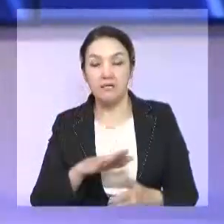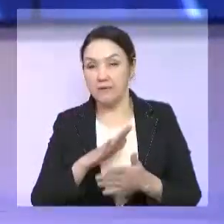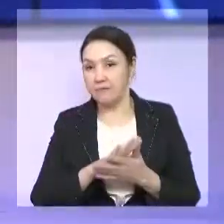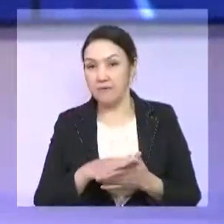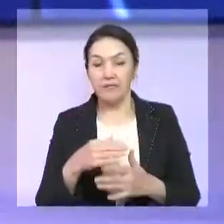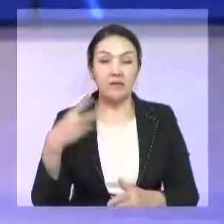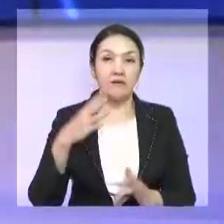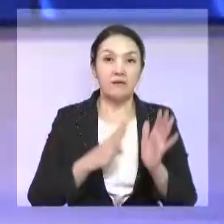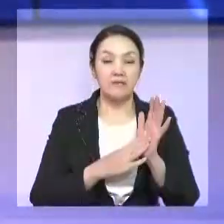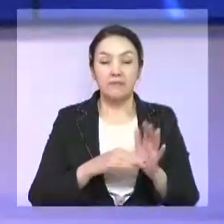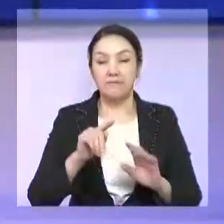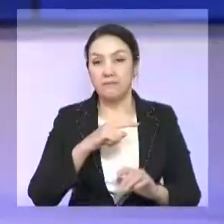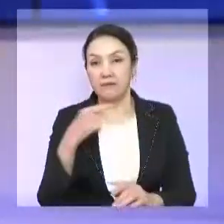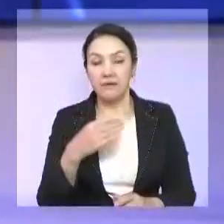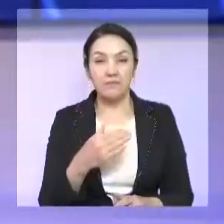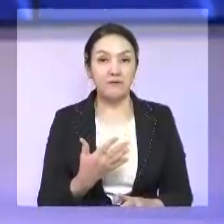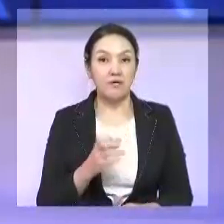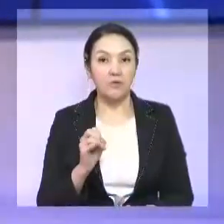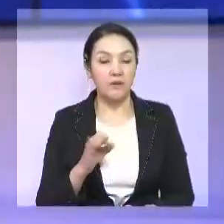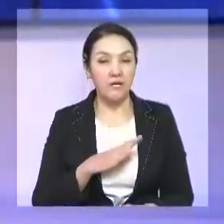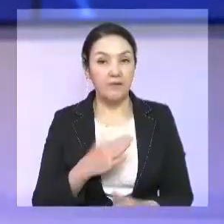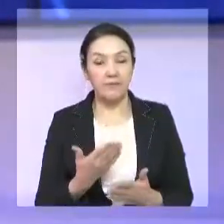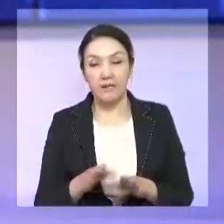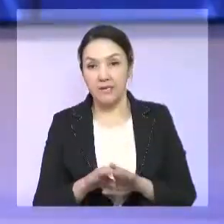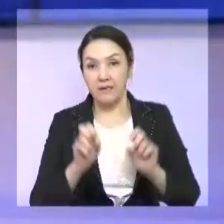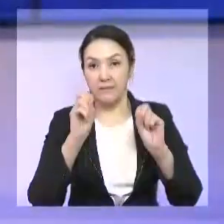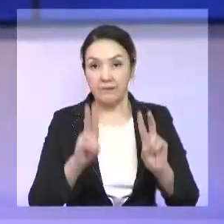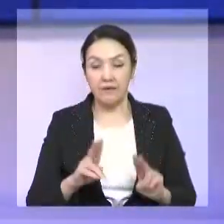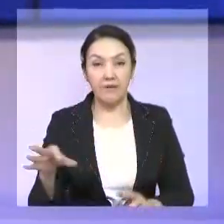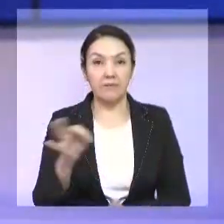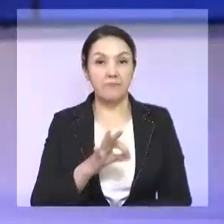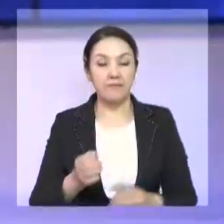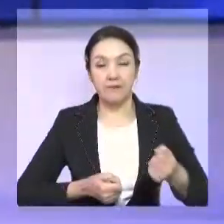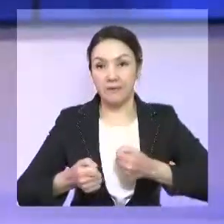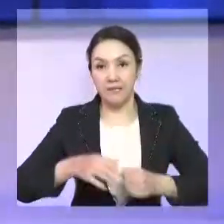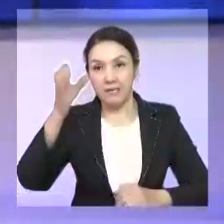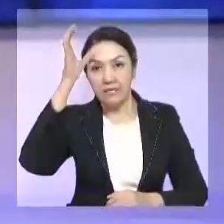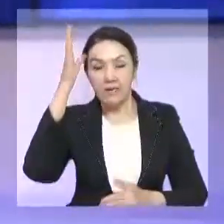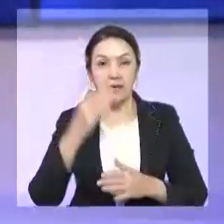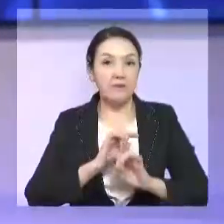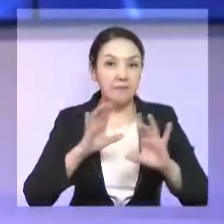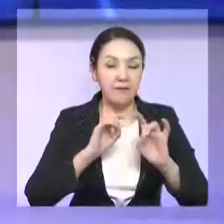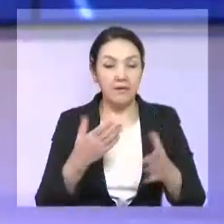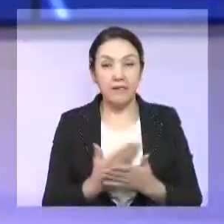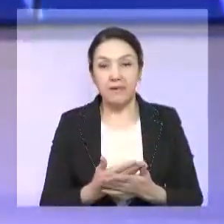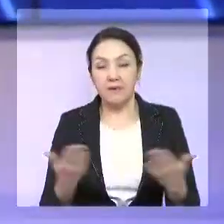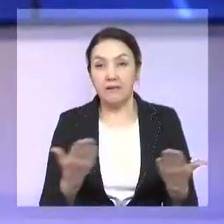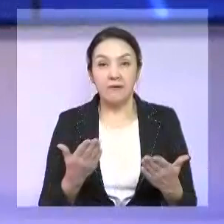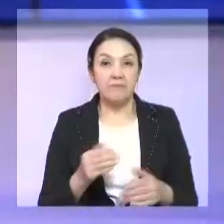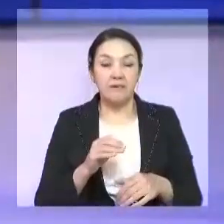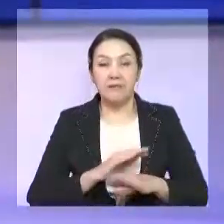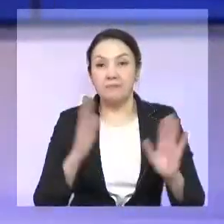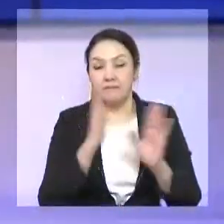прогнозируют 29 градусов со знаком минус. В связи с этим специалисты областного управления образования рассказали, при какой